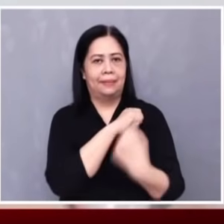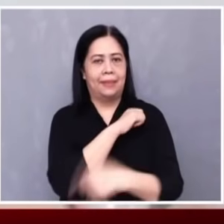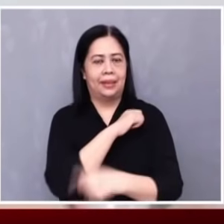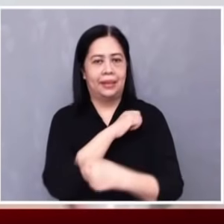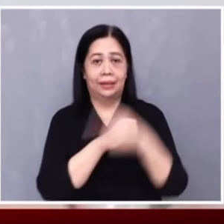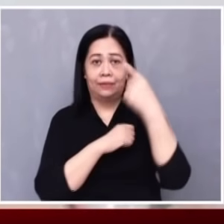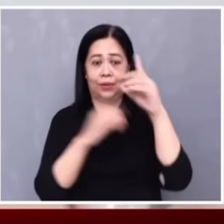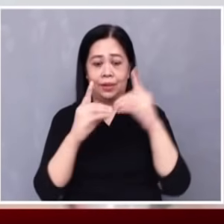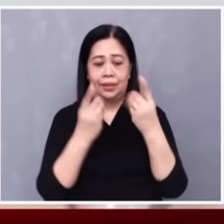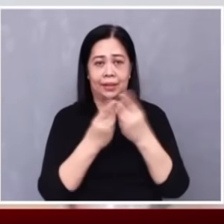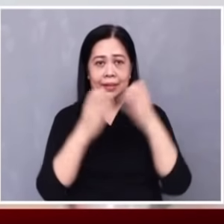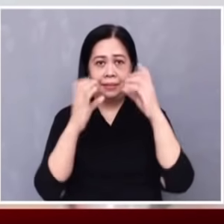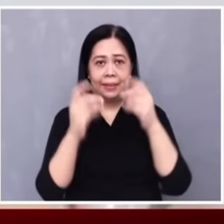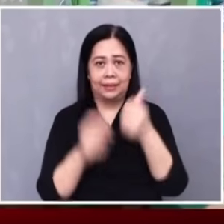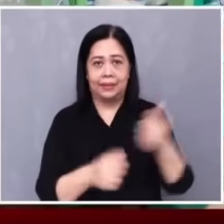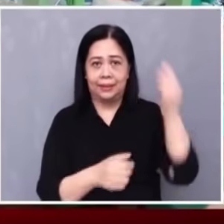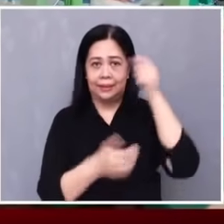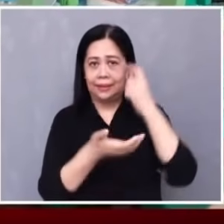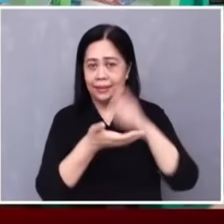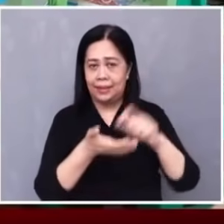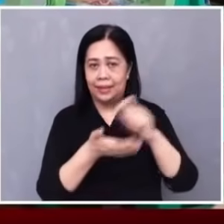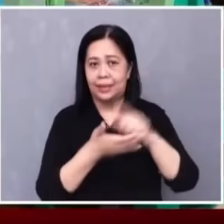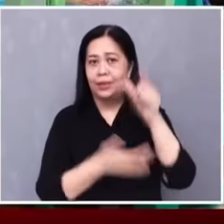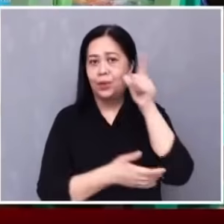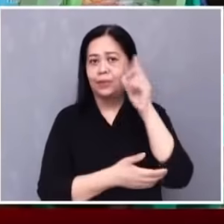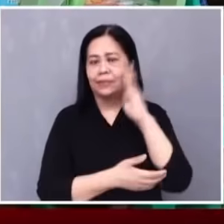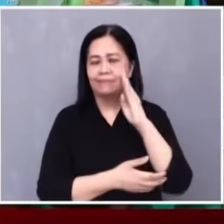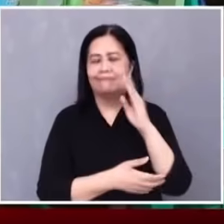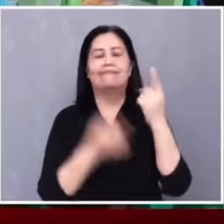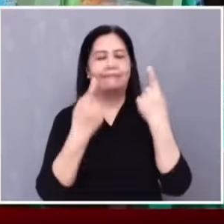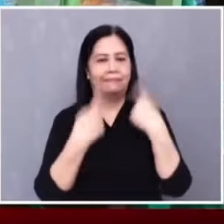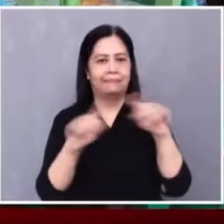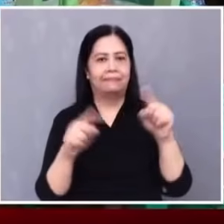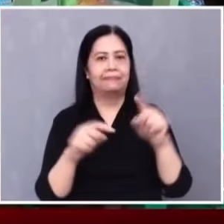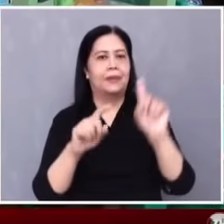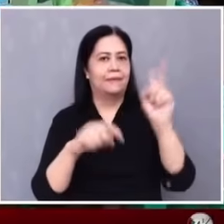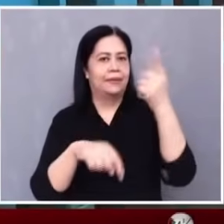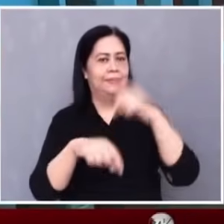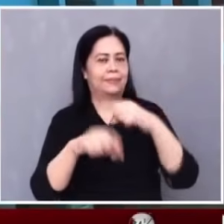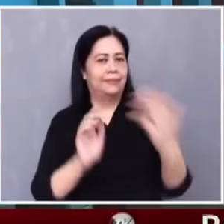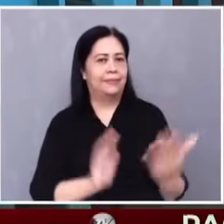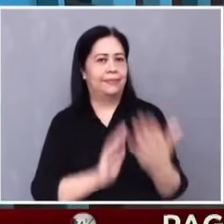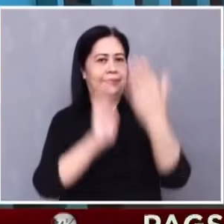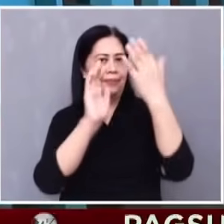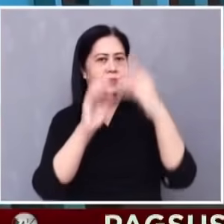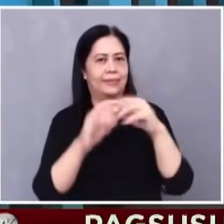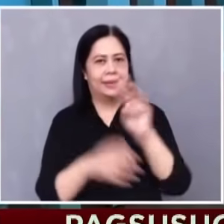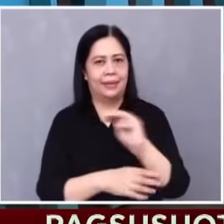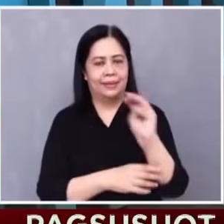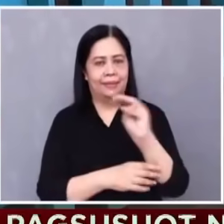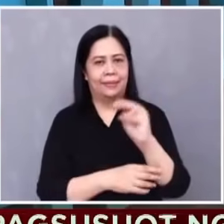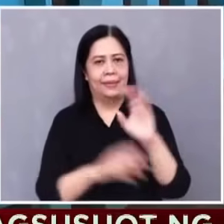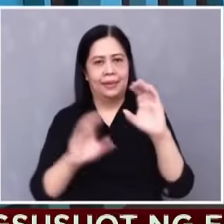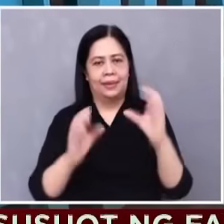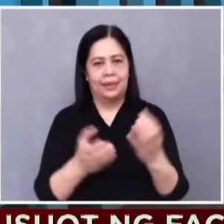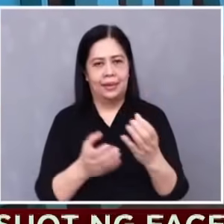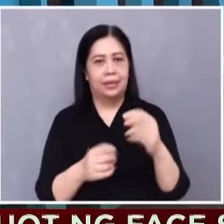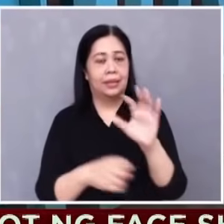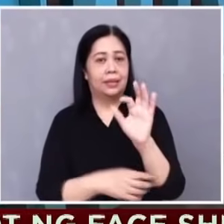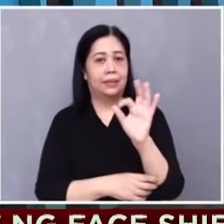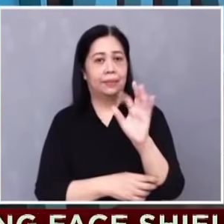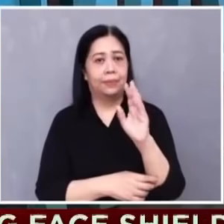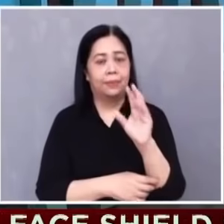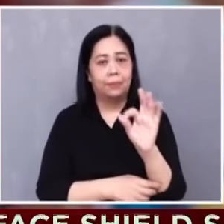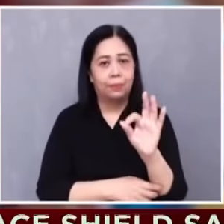Leonor Briones, naging matagumpay ang simula ng pilot face-to-face classes nitong Lunes, kung saan 97 public schools